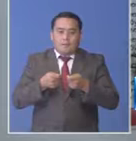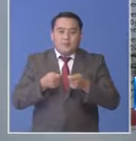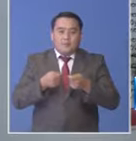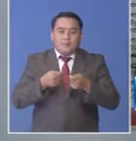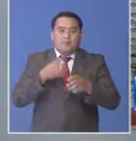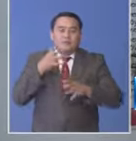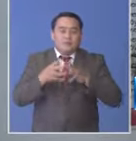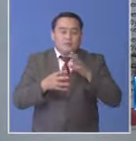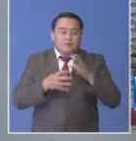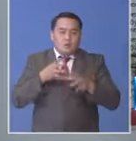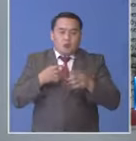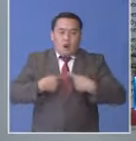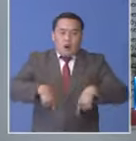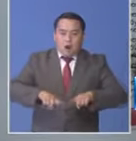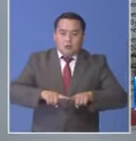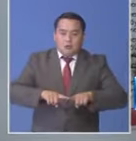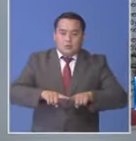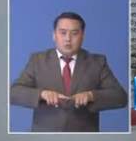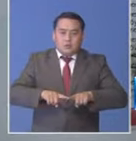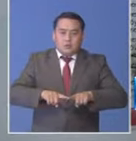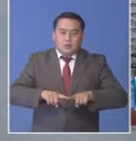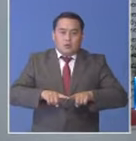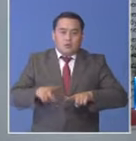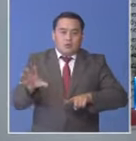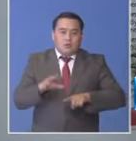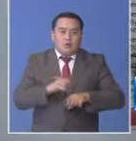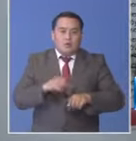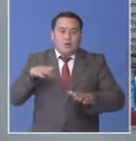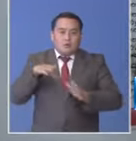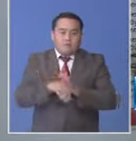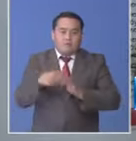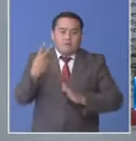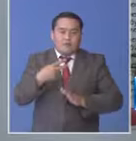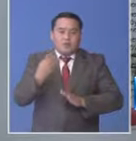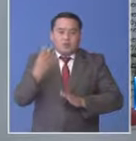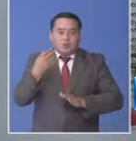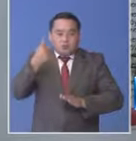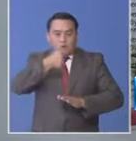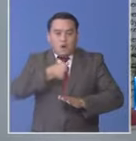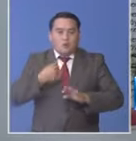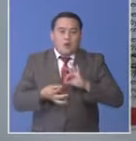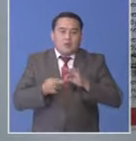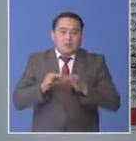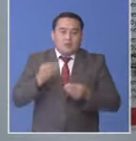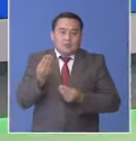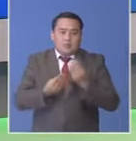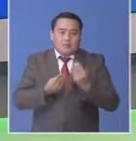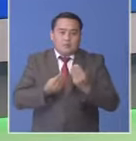Всемирной организации, именно Всемирная организация делает все, чтобы мы вошли в 2024 году в олимпийские игры.